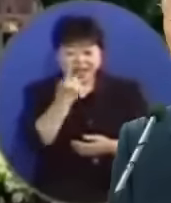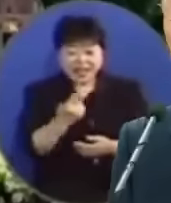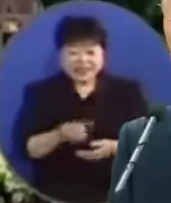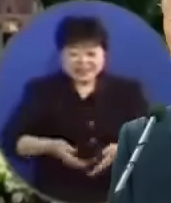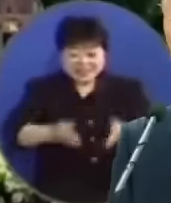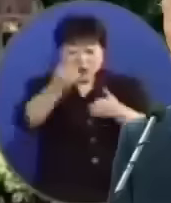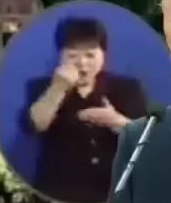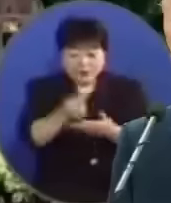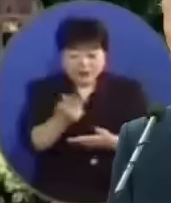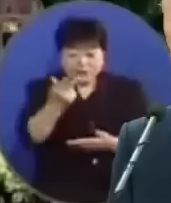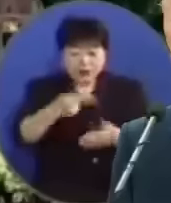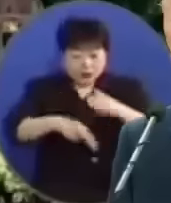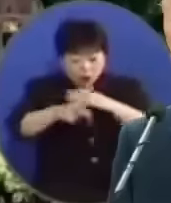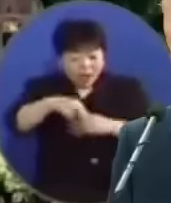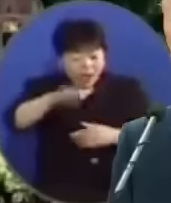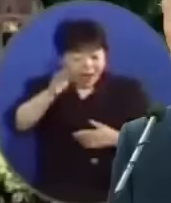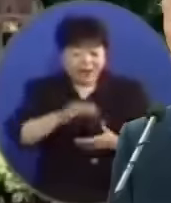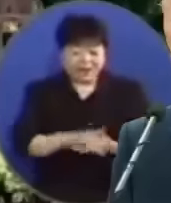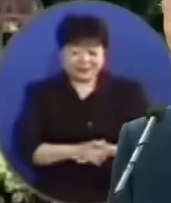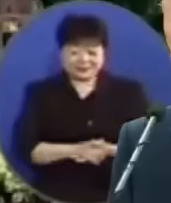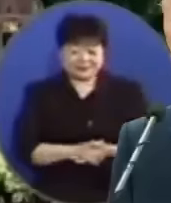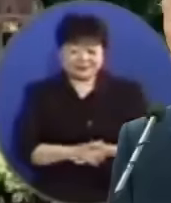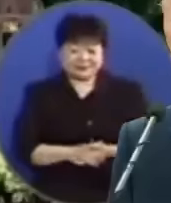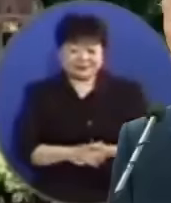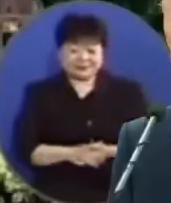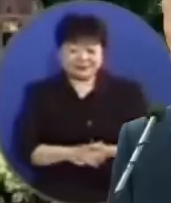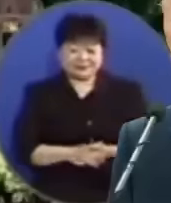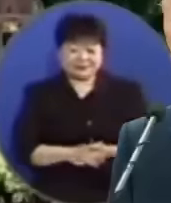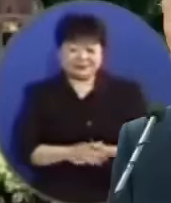왔다가 나갈 때는 기절초풍을 하고